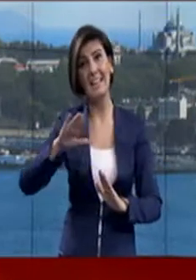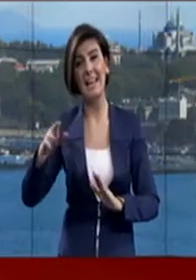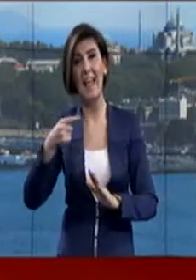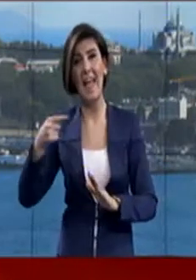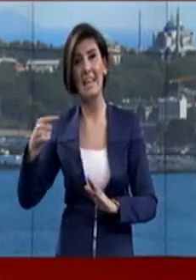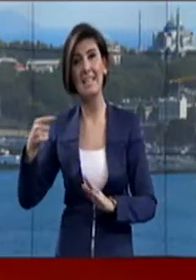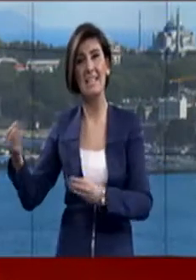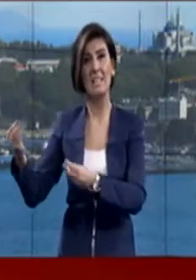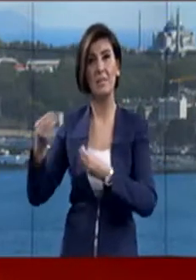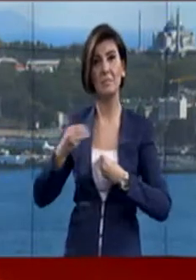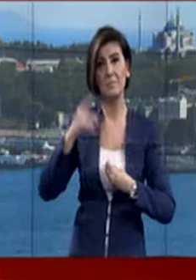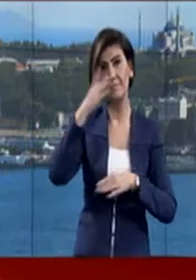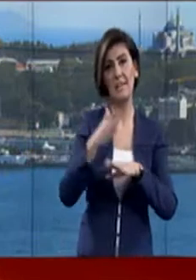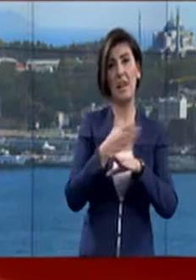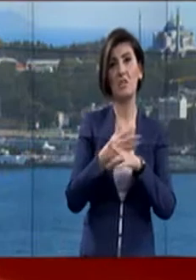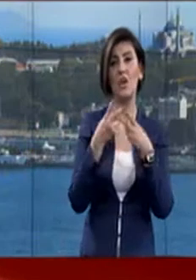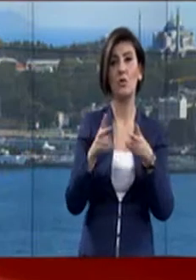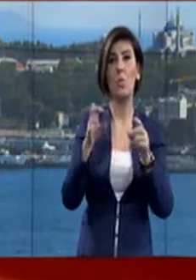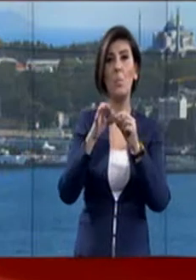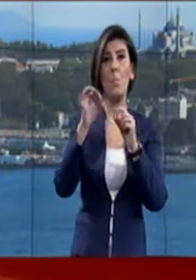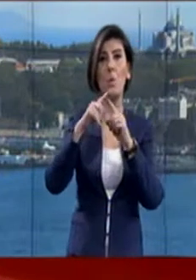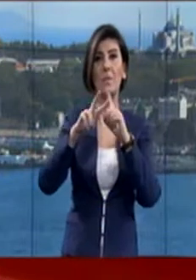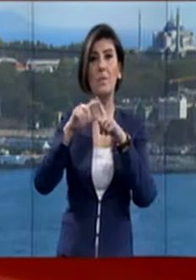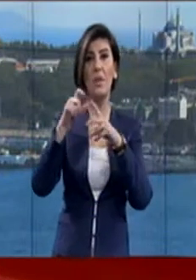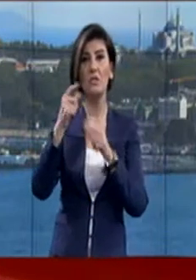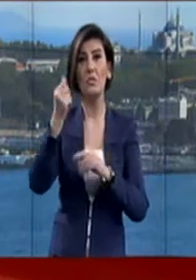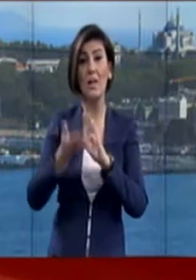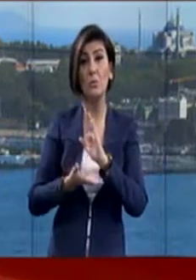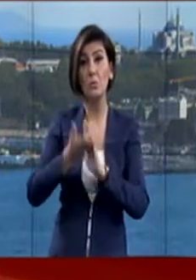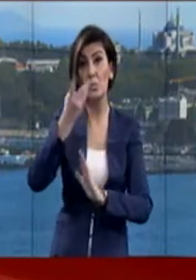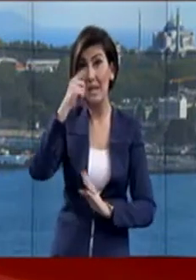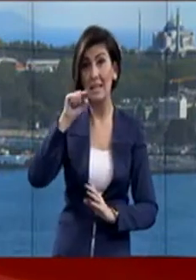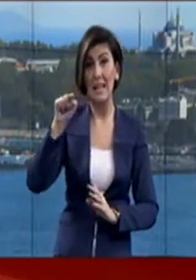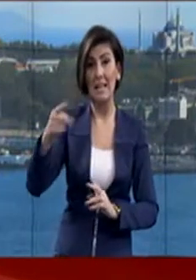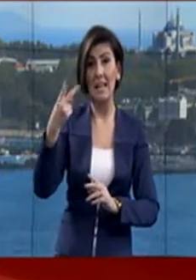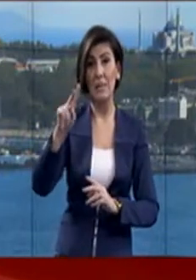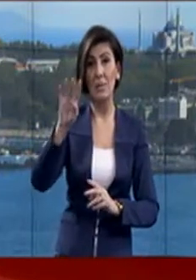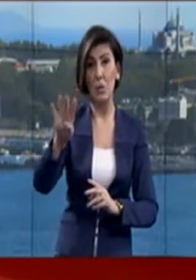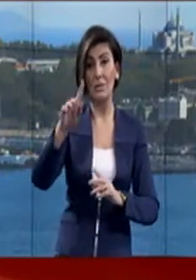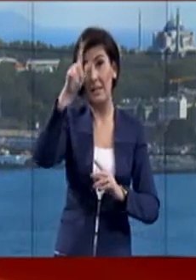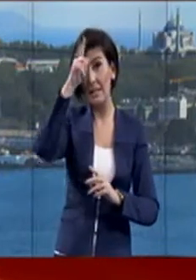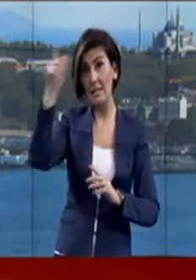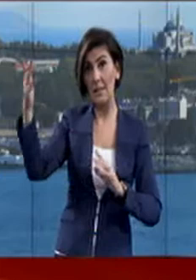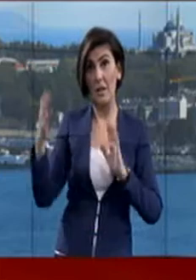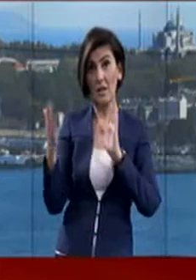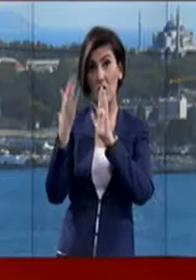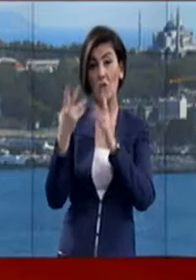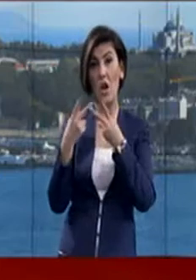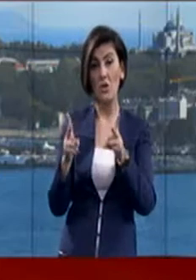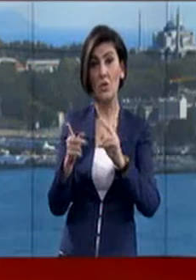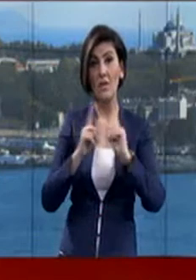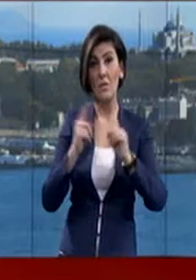eksik teslimat gerekçesiyle açılmıştı. BOTAŞ, fiyatların yüksekliği nedeniyle 2004'te İran'a karşı açtığı